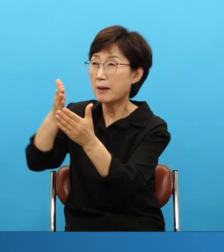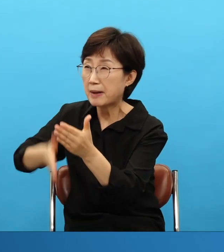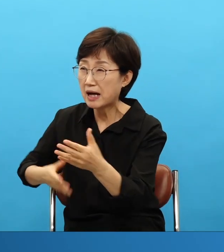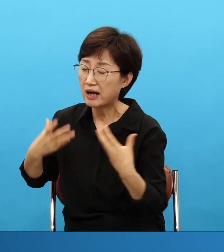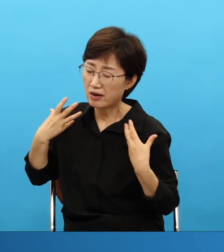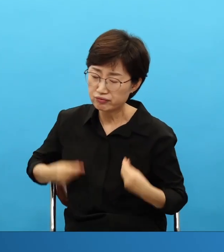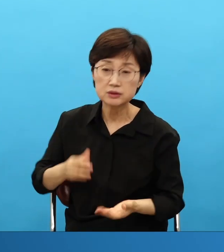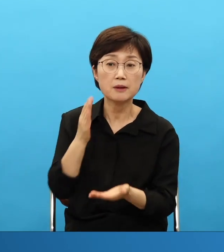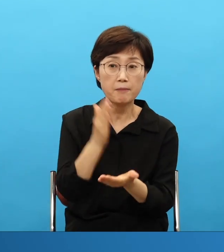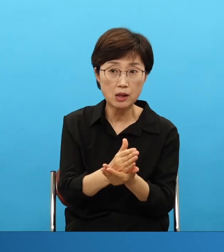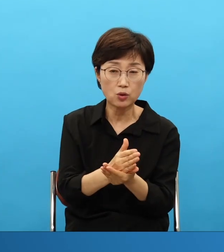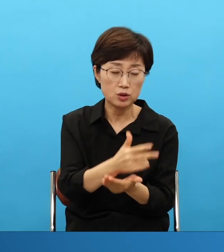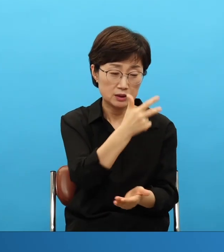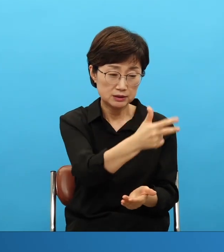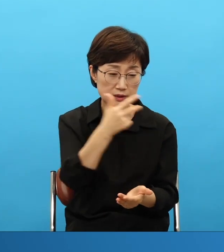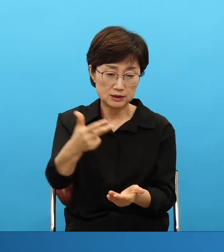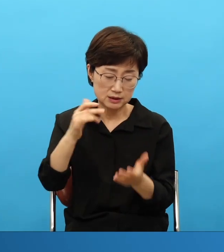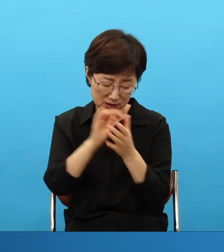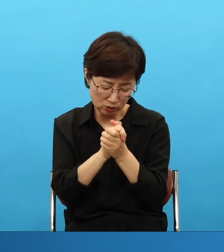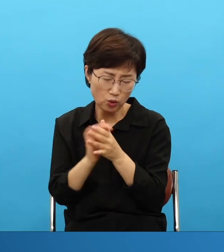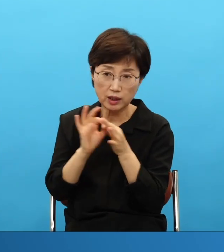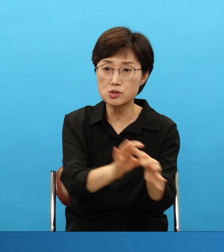말이 좋다